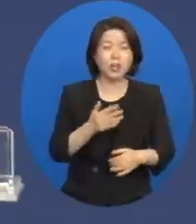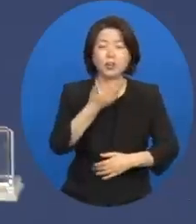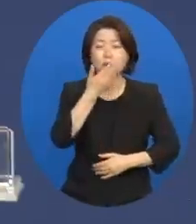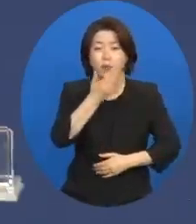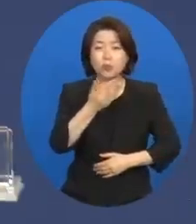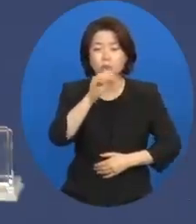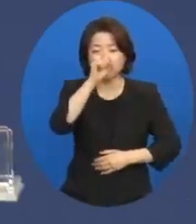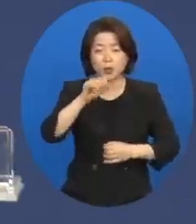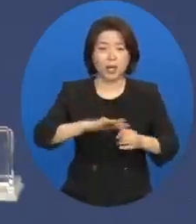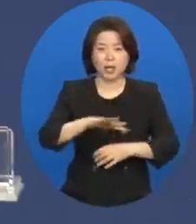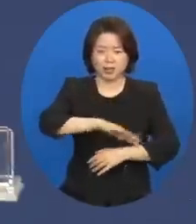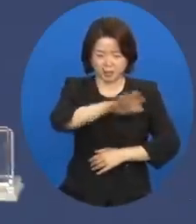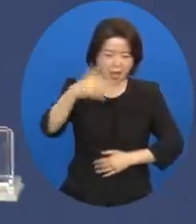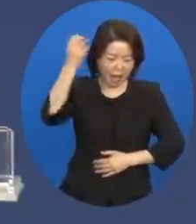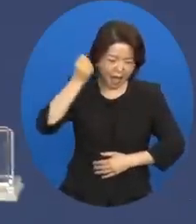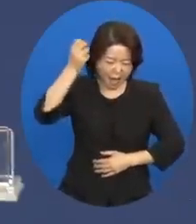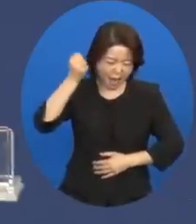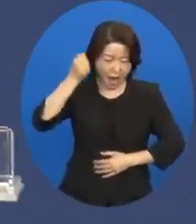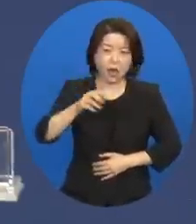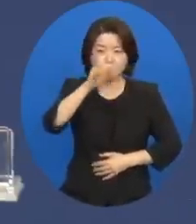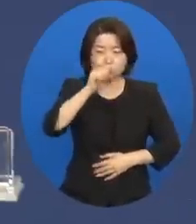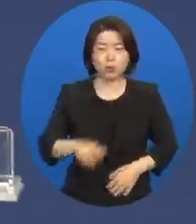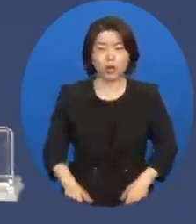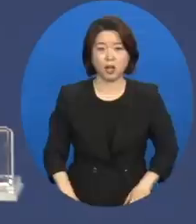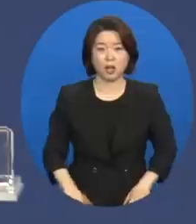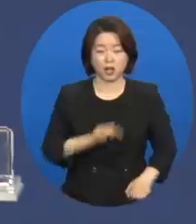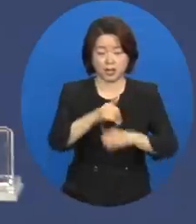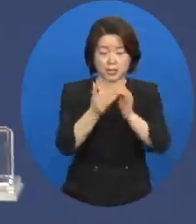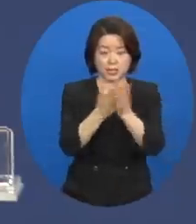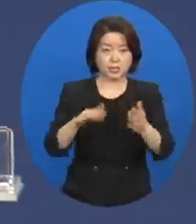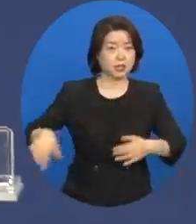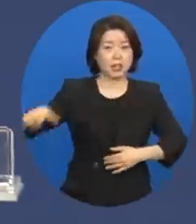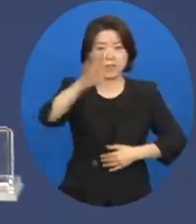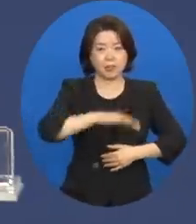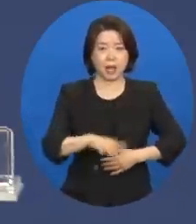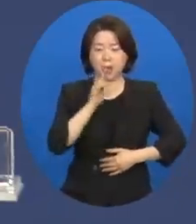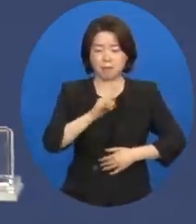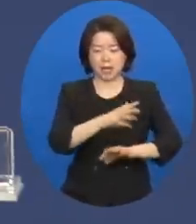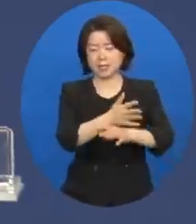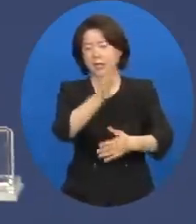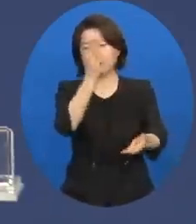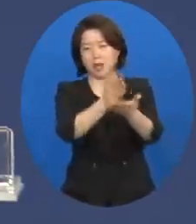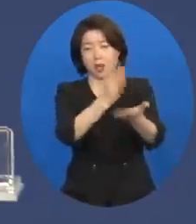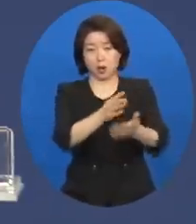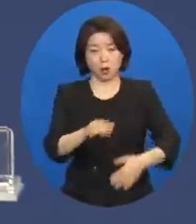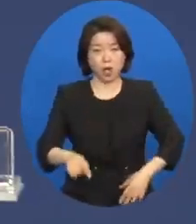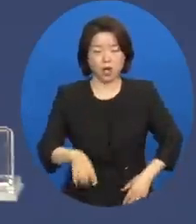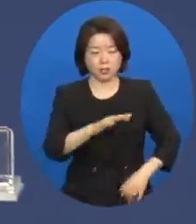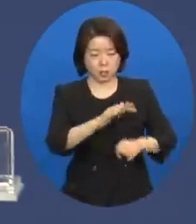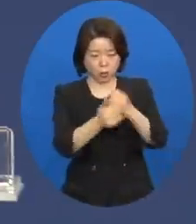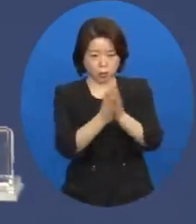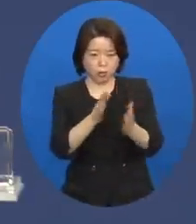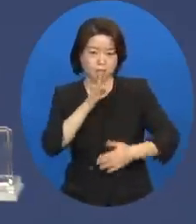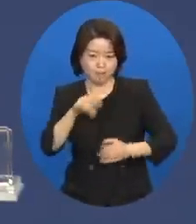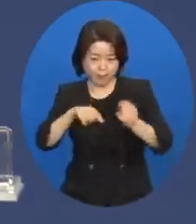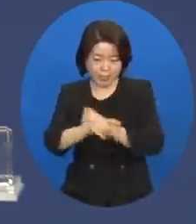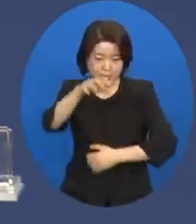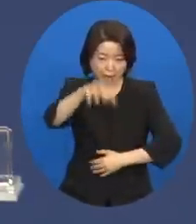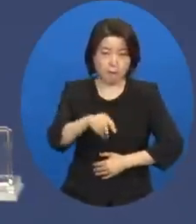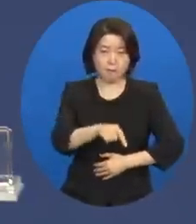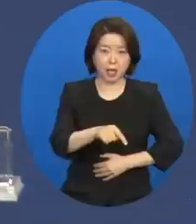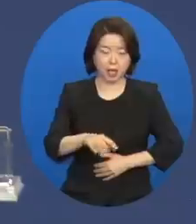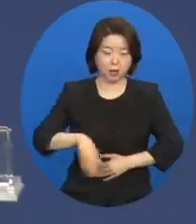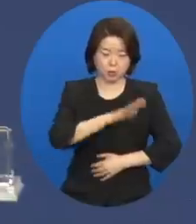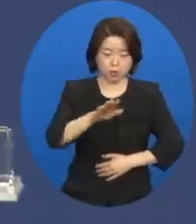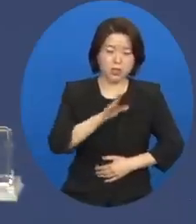다 암송했으면 좋을 진짜 이 성경 전체를 다른 말장난 못하도록 그 성경의 진리 앞에서 우리의